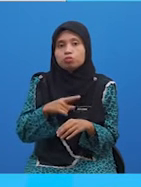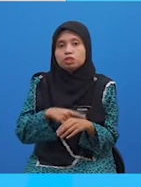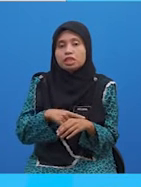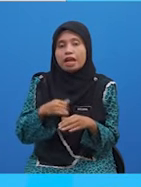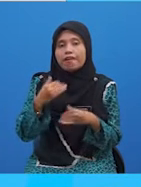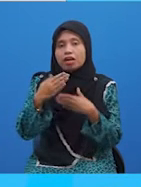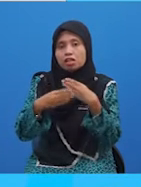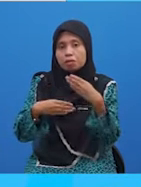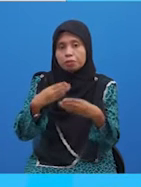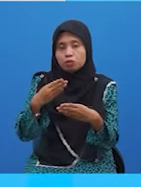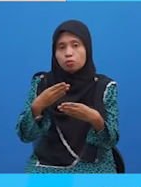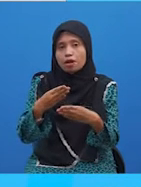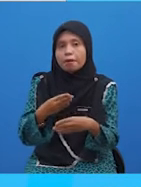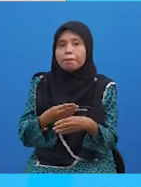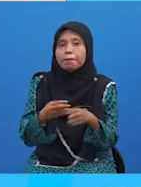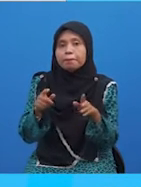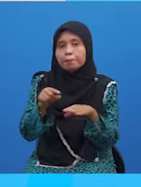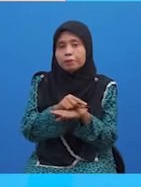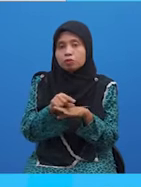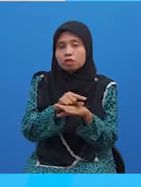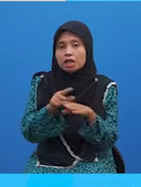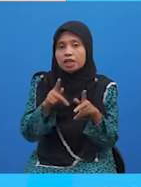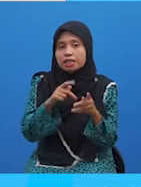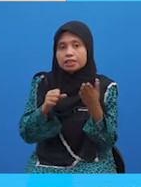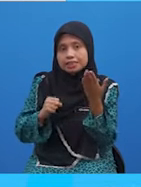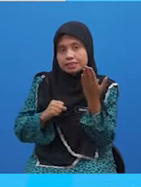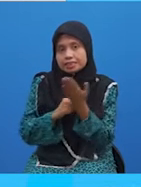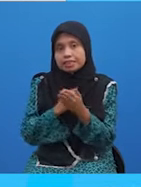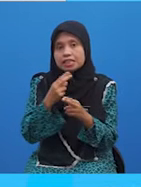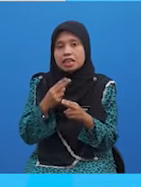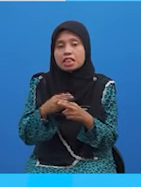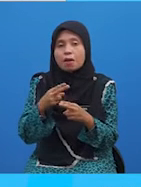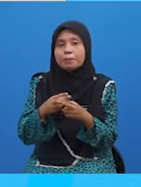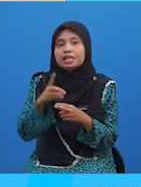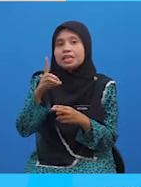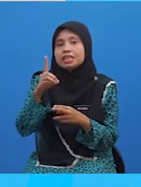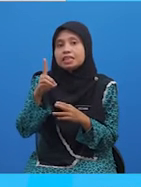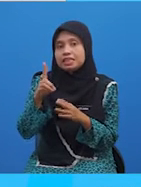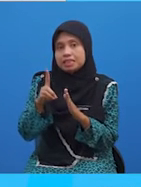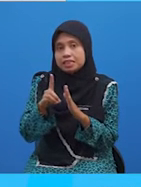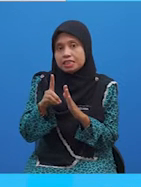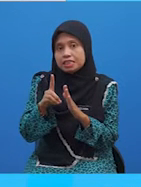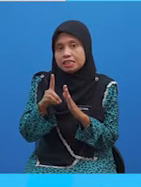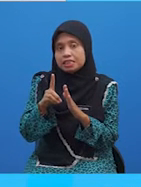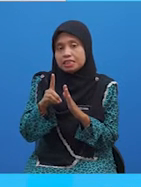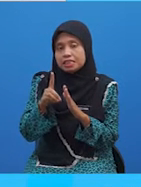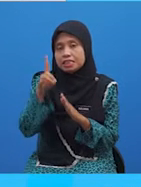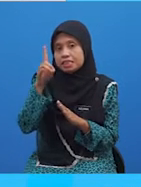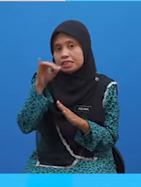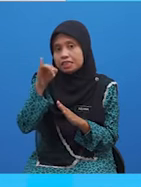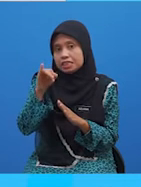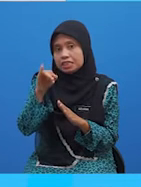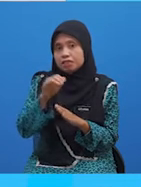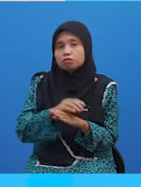salah kesalahan penggunaan kata sendinama di yang merujuk kepada tempat, bukan kepada